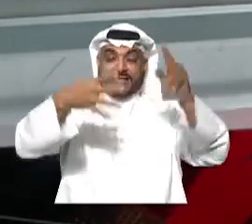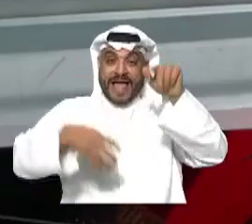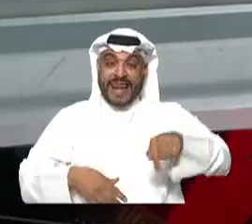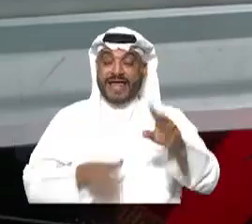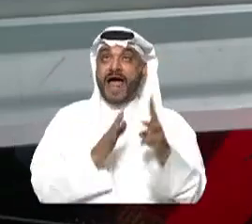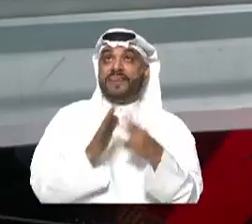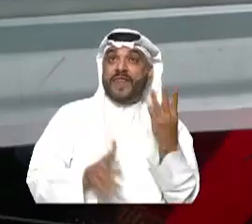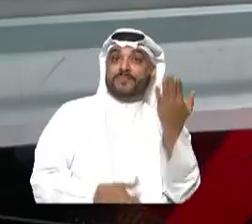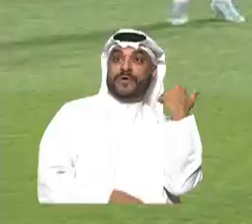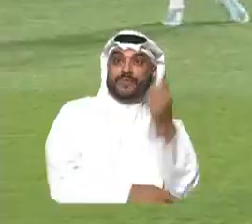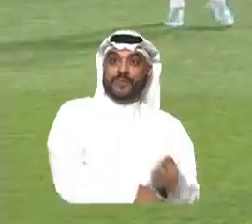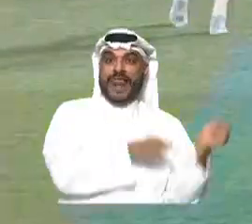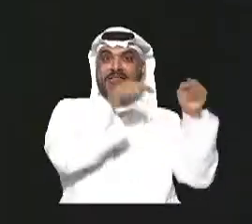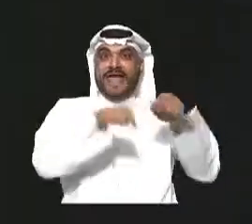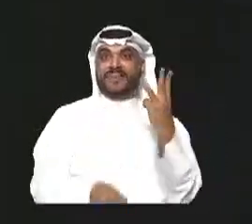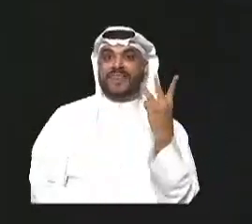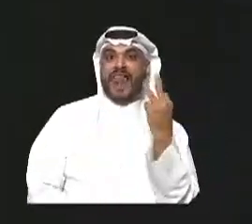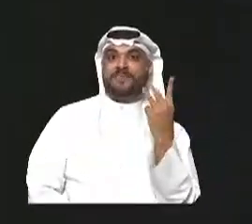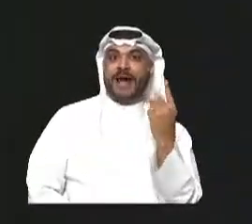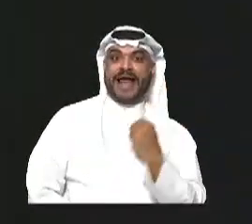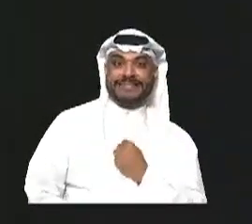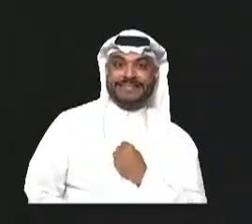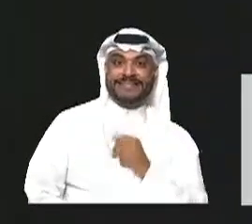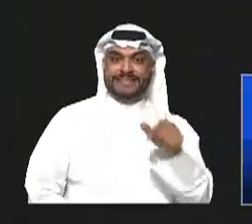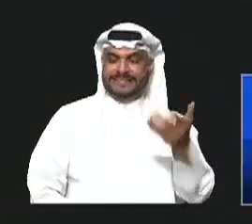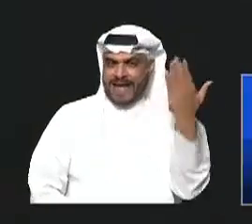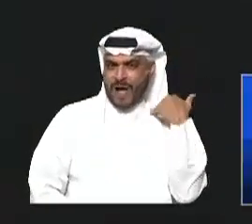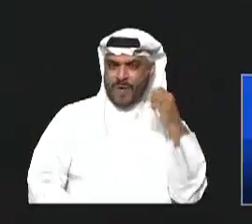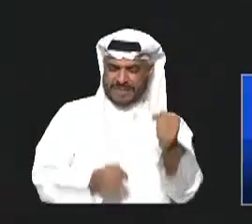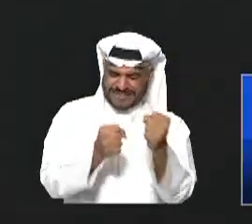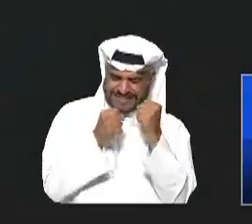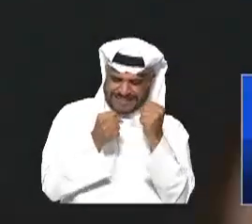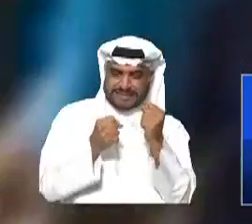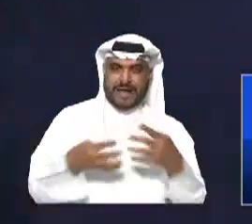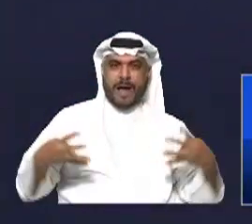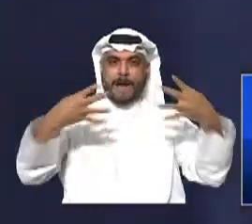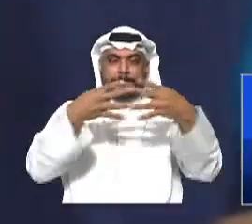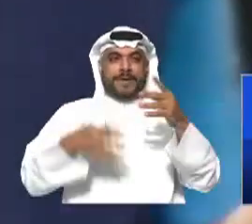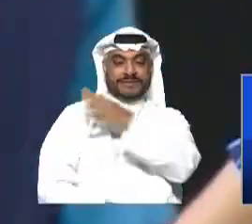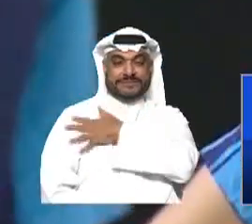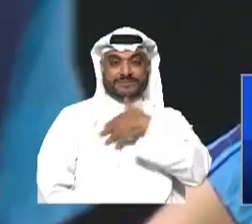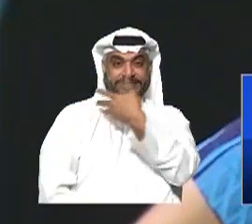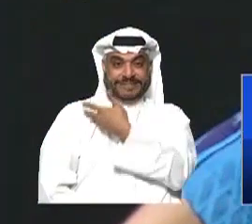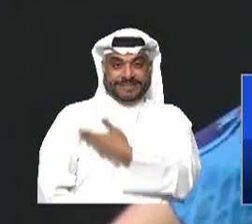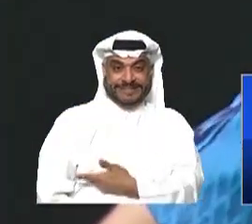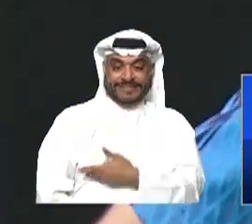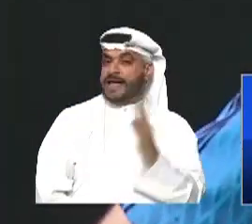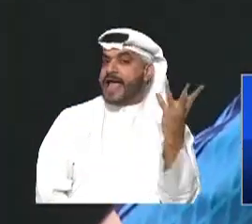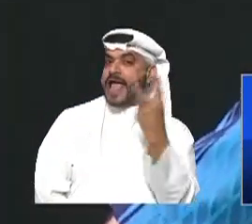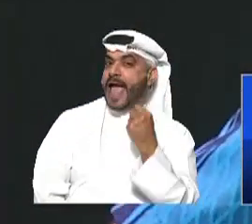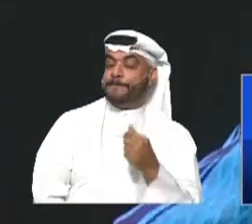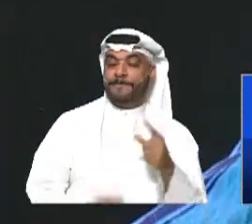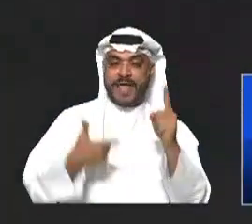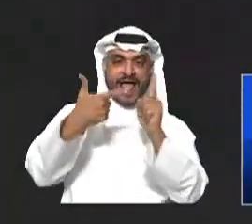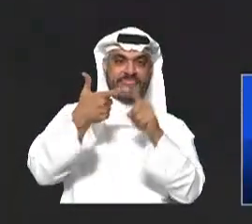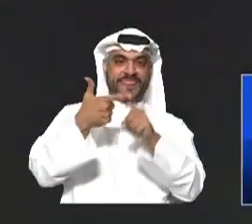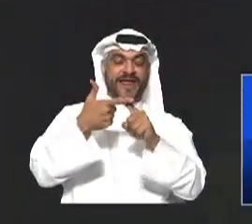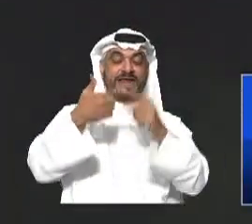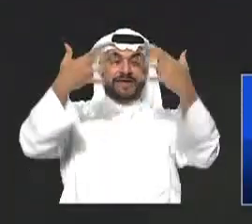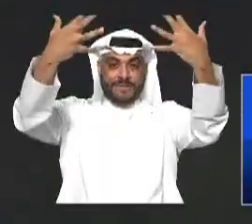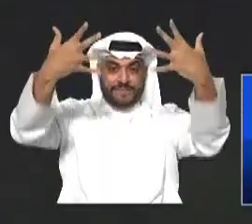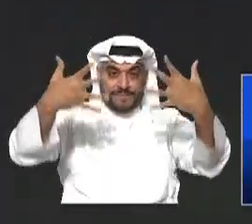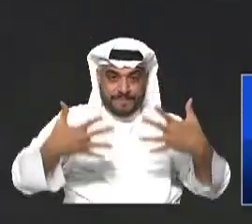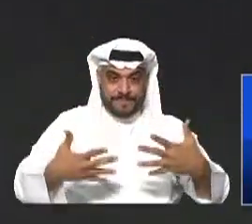الثالثه في تاريخها بعد ان تاهلت بصعوبه للدور ثمن النهائي واحتلت المركز الثاني في جدول ترتيب